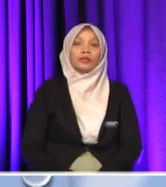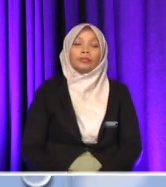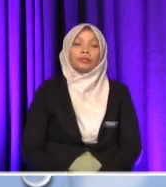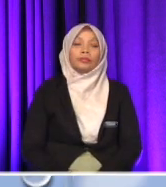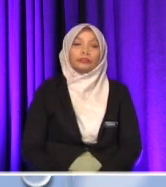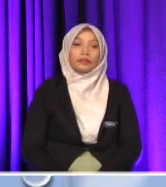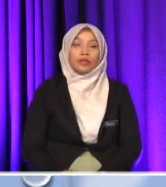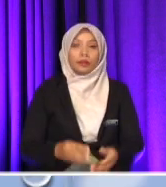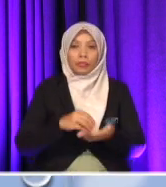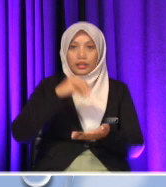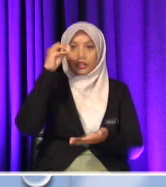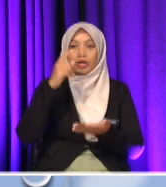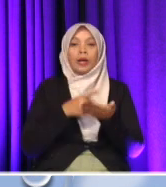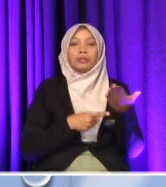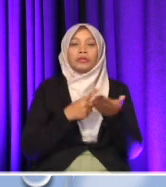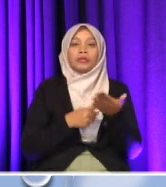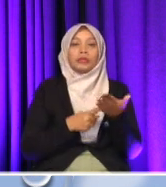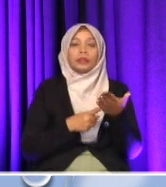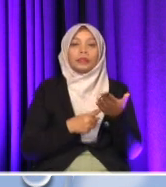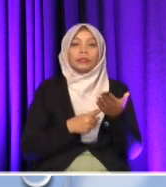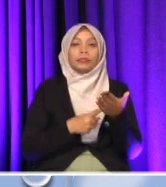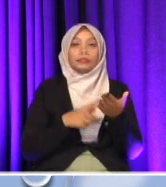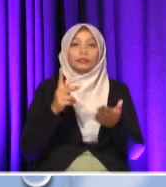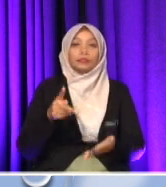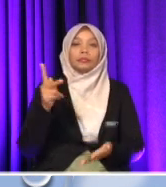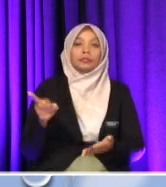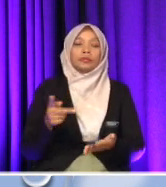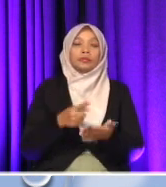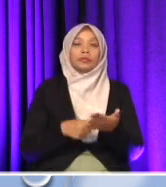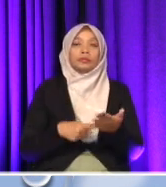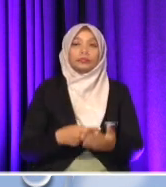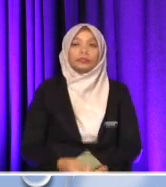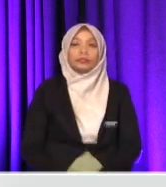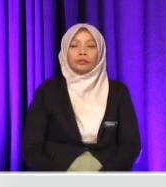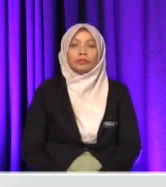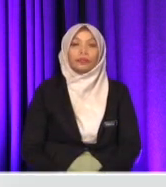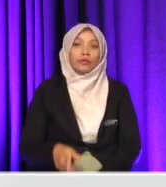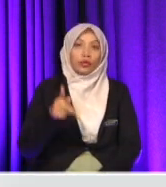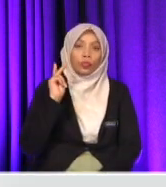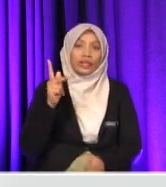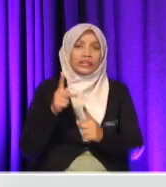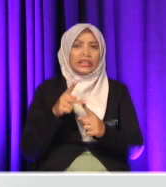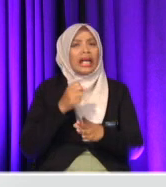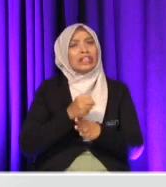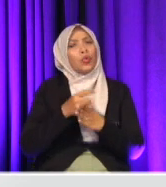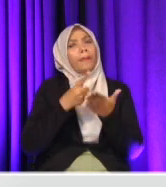J 31.8, agak-agaknya komponen apa? Pemuat ke? Komponen apa Zulaikha agak-agaknya?